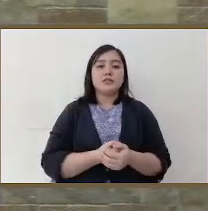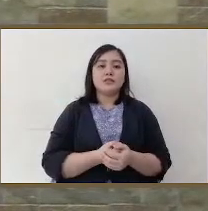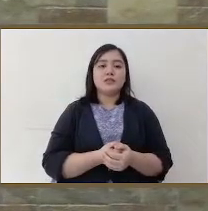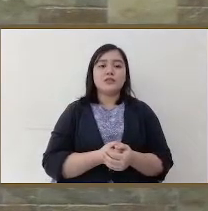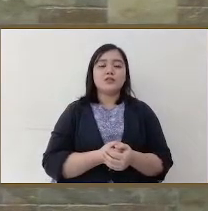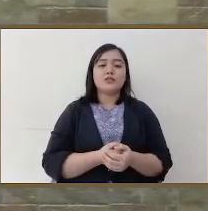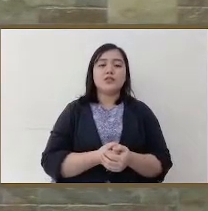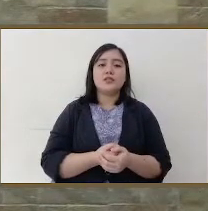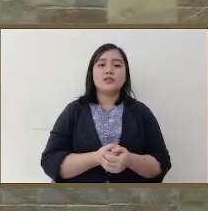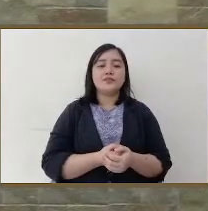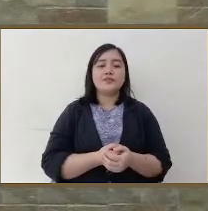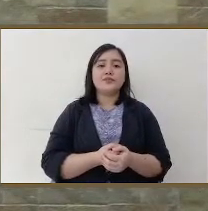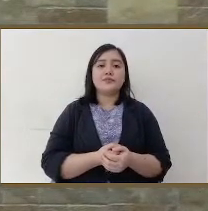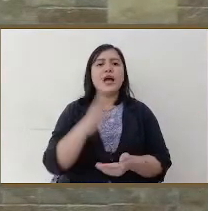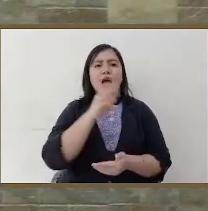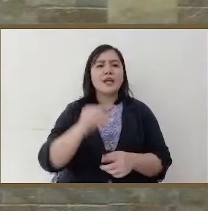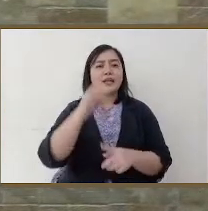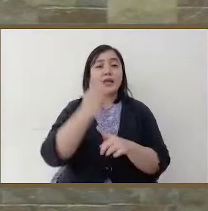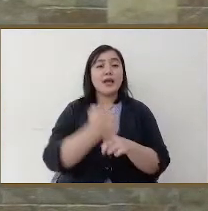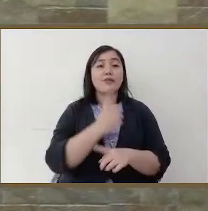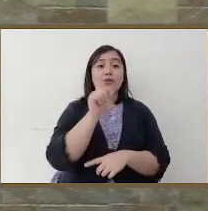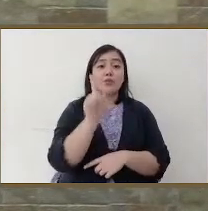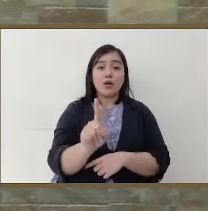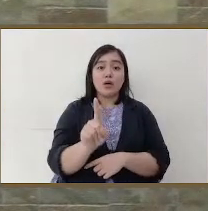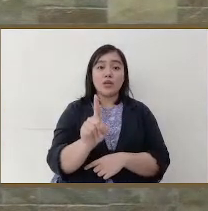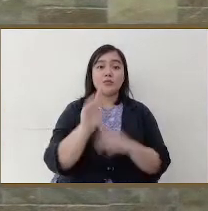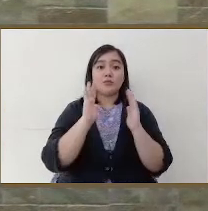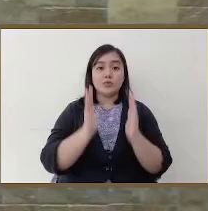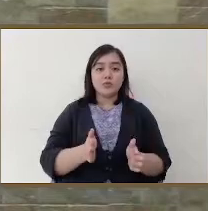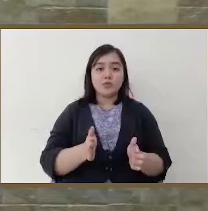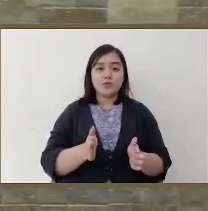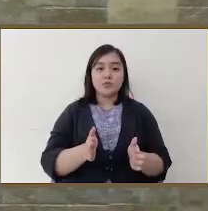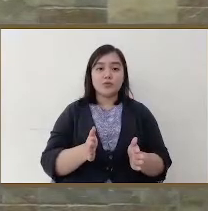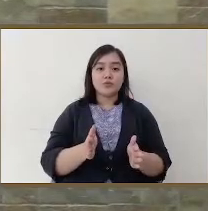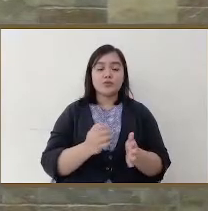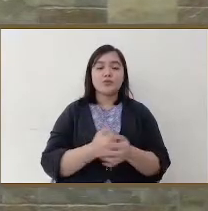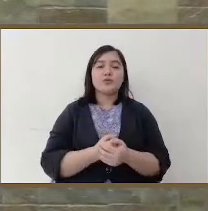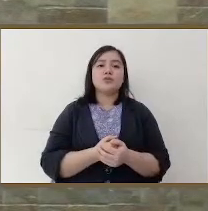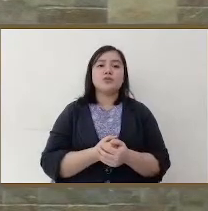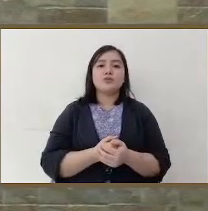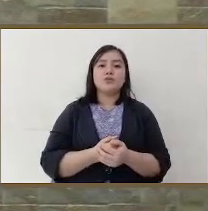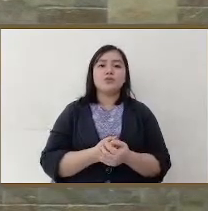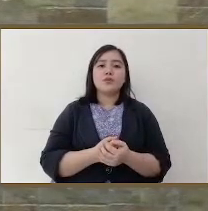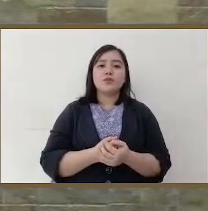individuals. At ang bawat individual, tandaan natin, yan ay nanggaling sa individual.